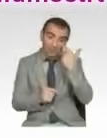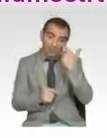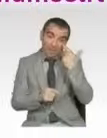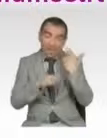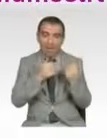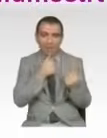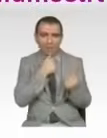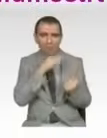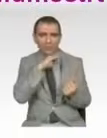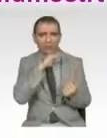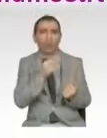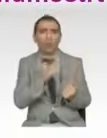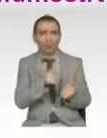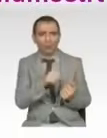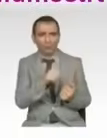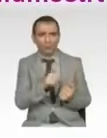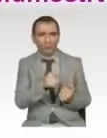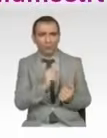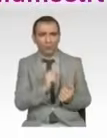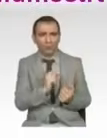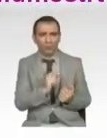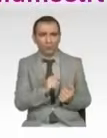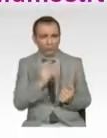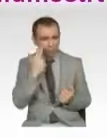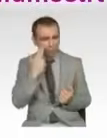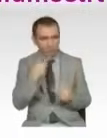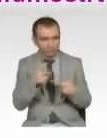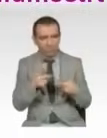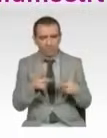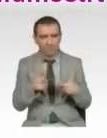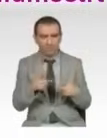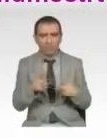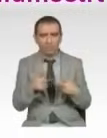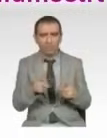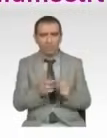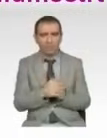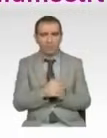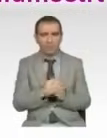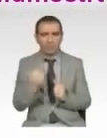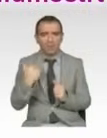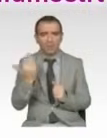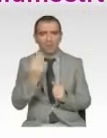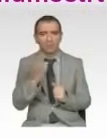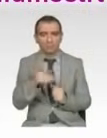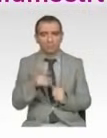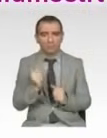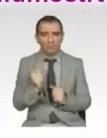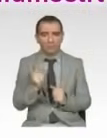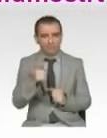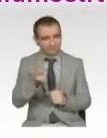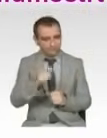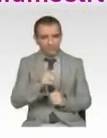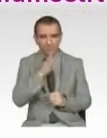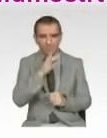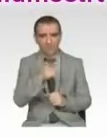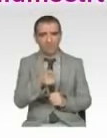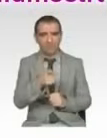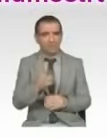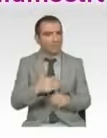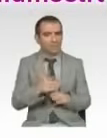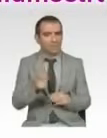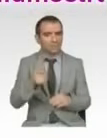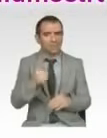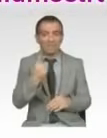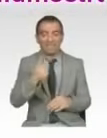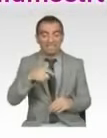yaşlanmıyor mu? Hayır. Bu sanımı getir dedin de ben götürmeyeceğim. Kendime siz de kullanabilirsiniz. Nasıl kullanacağız?